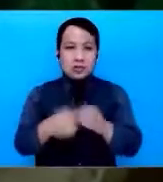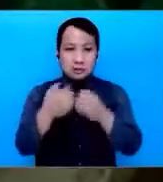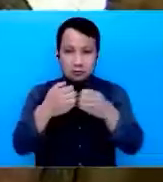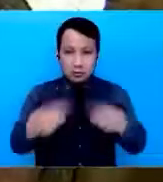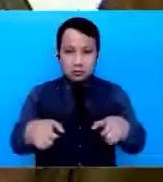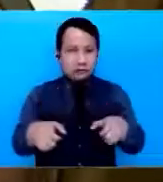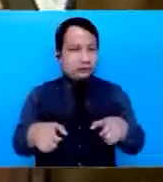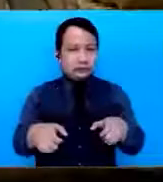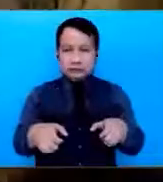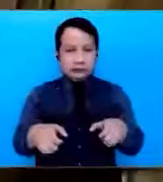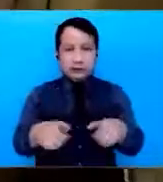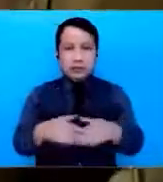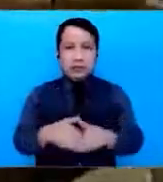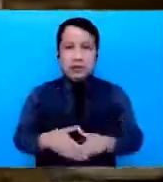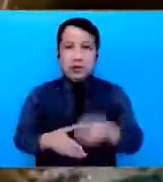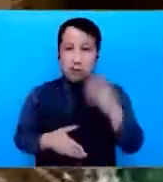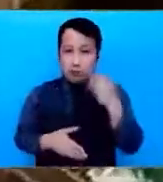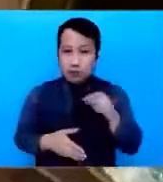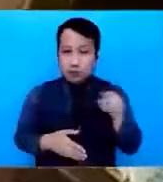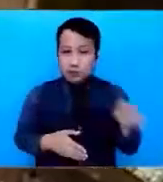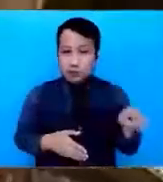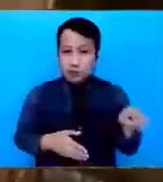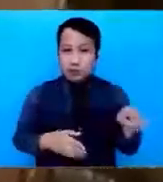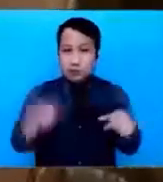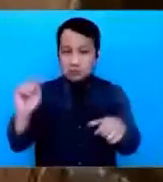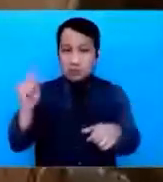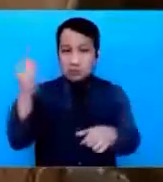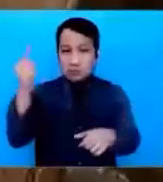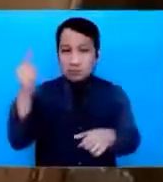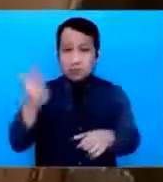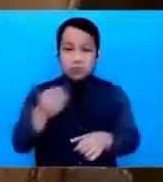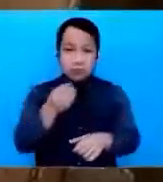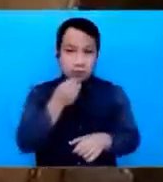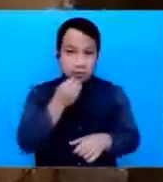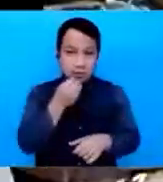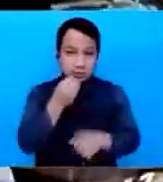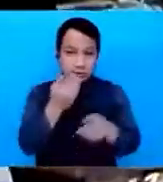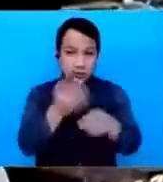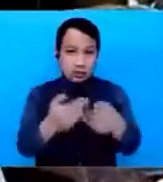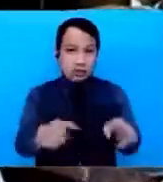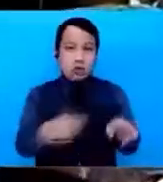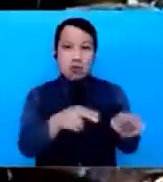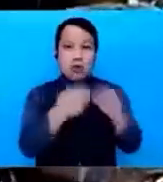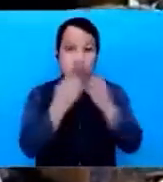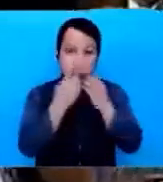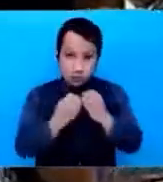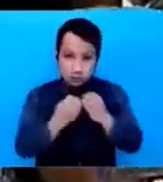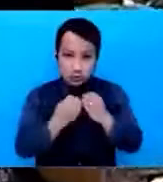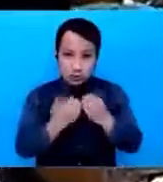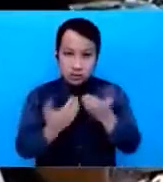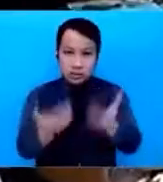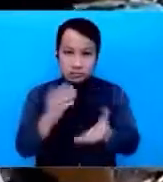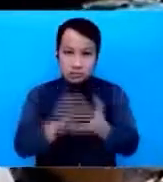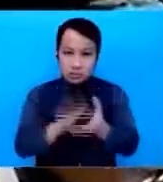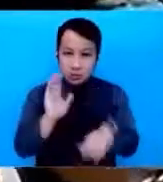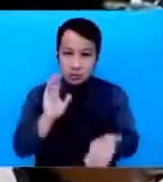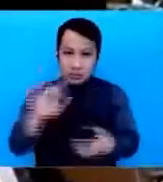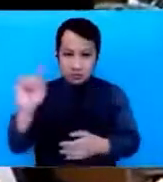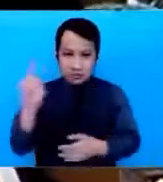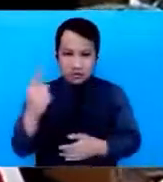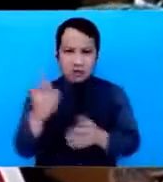dismayado. Ito kasi naman talaga yung pangunahing inuulam kasi siya yung mura. Kahit tumaas siya ng piso, malaking bagay